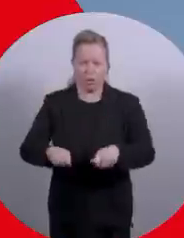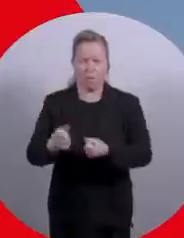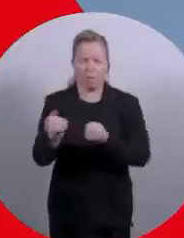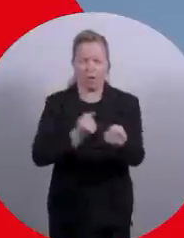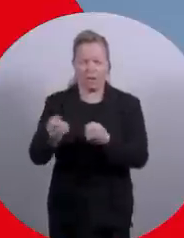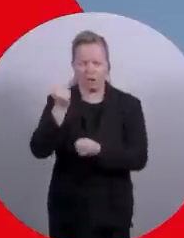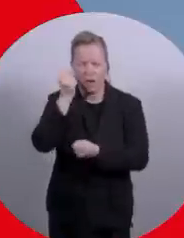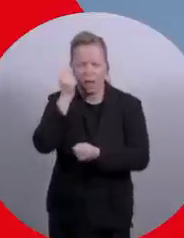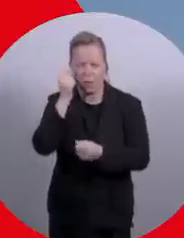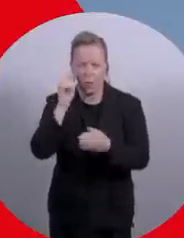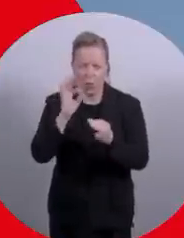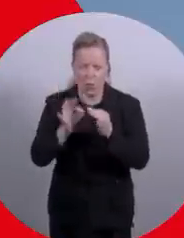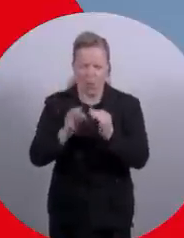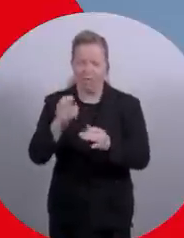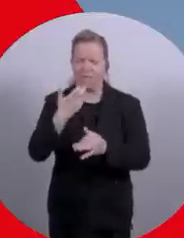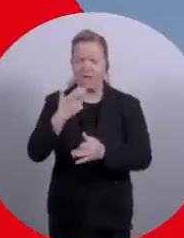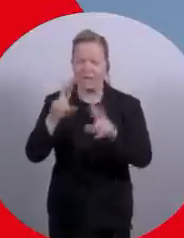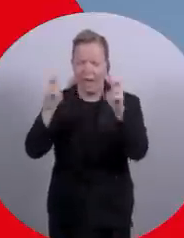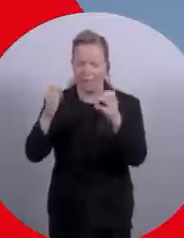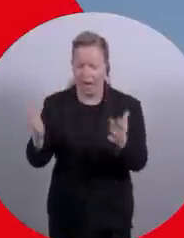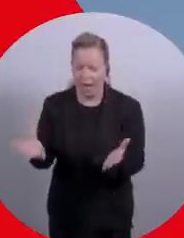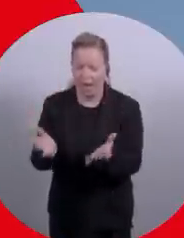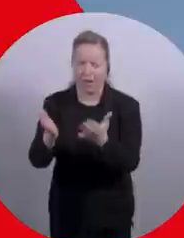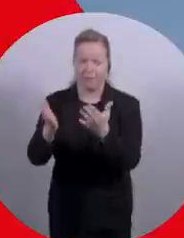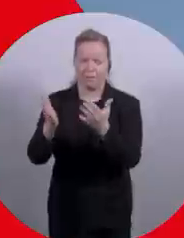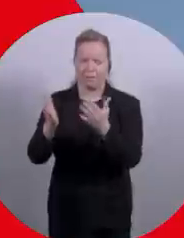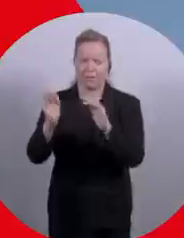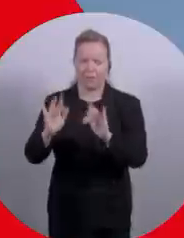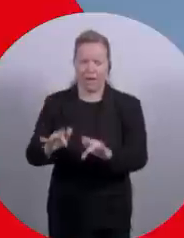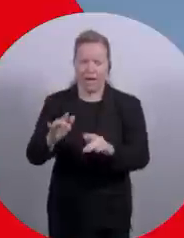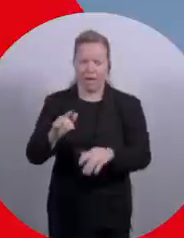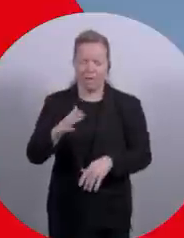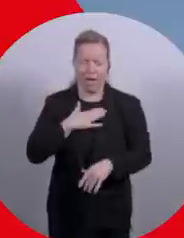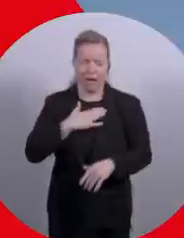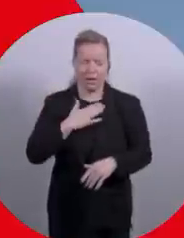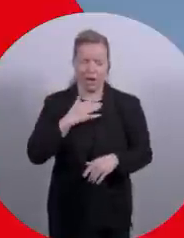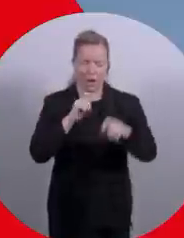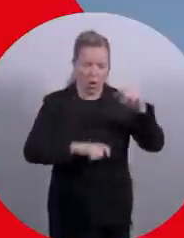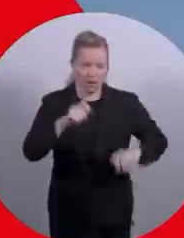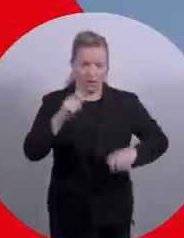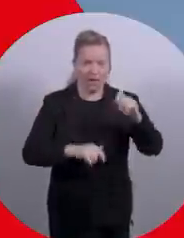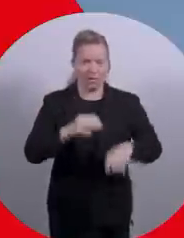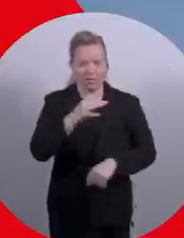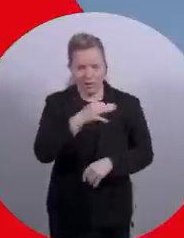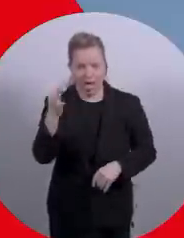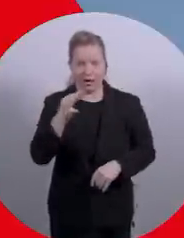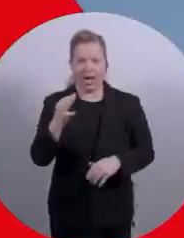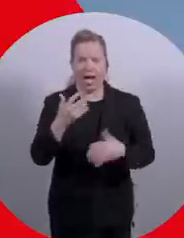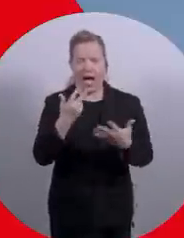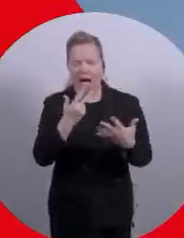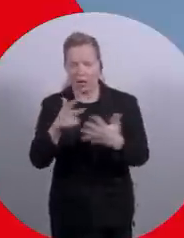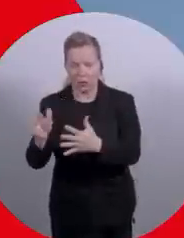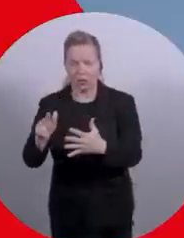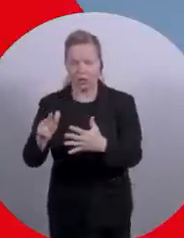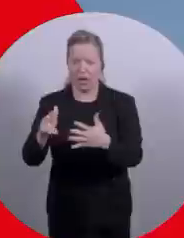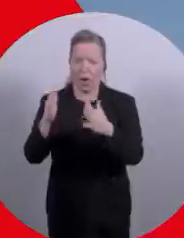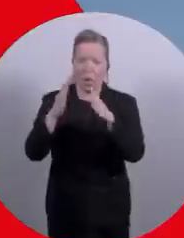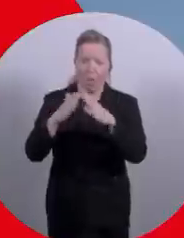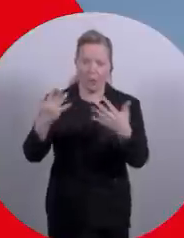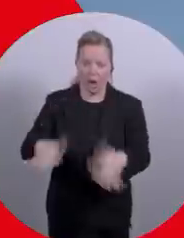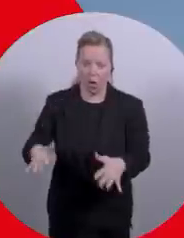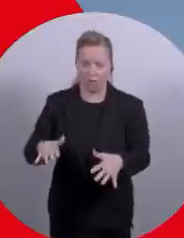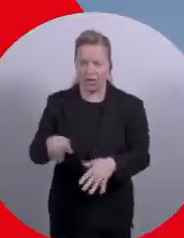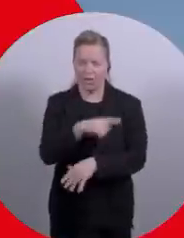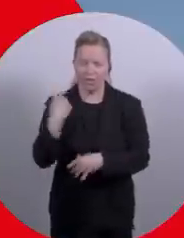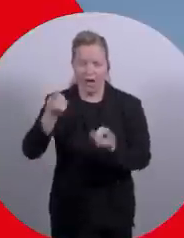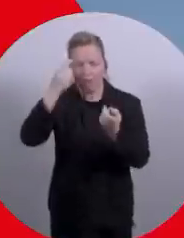dass man das Thema hochfahren will dass meine Leid gestanden sind doch für noch und noch für noch 800 Obdachlose in dieser Zeit versorgt die wir